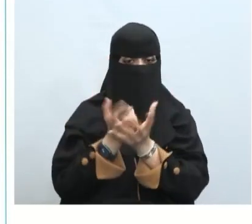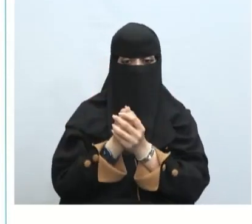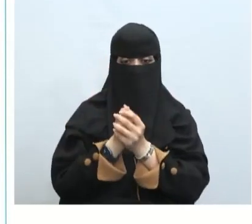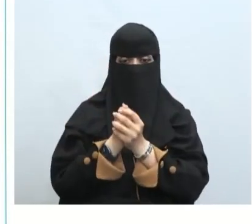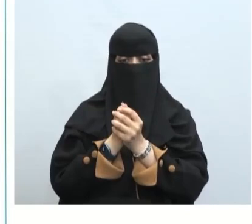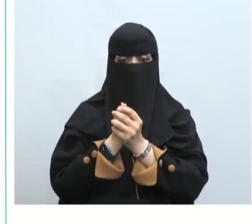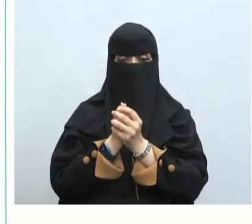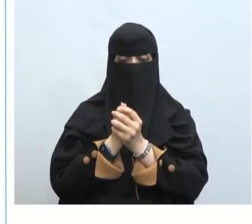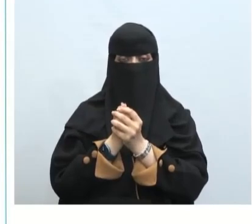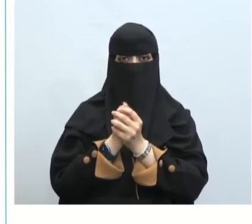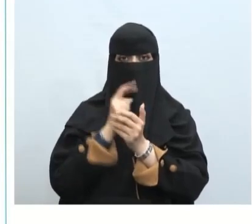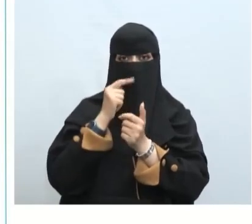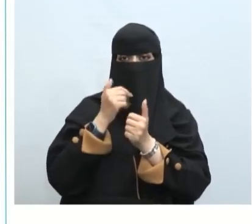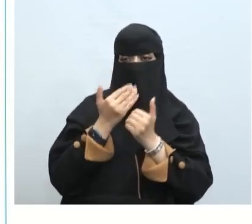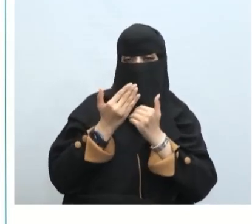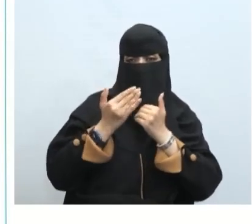العام